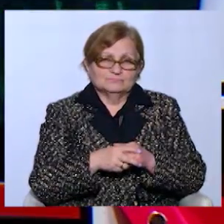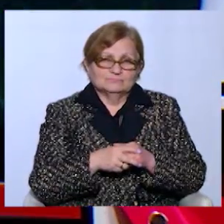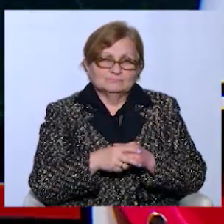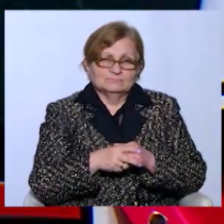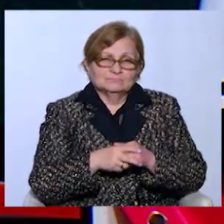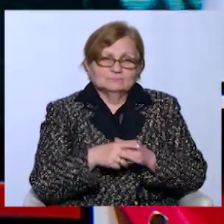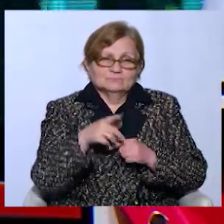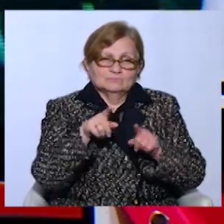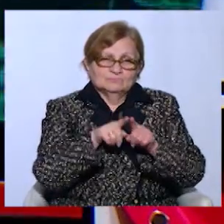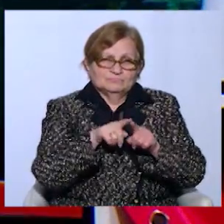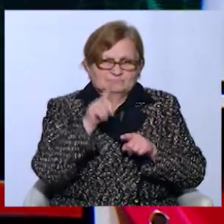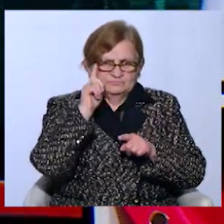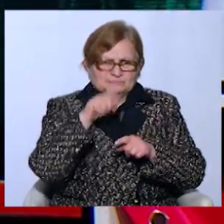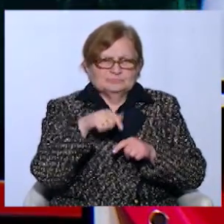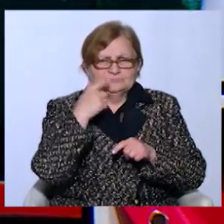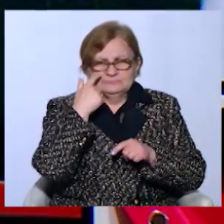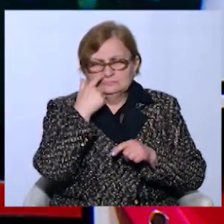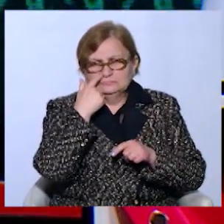თქვენ ასევე იცნობთ